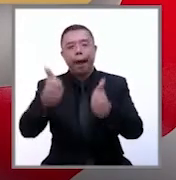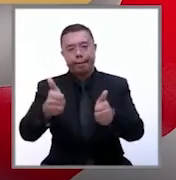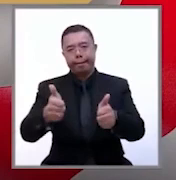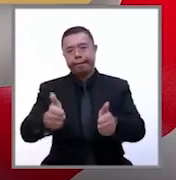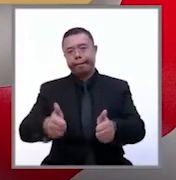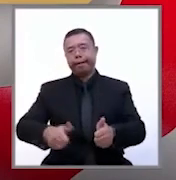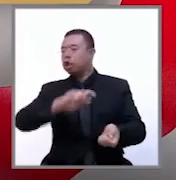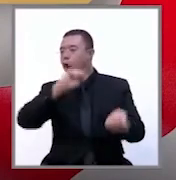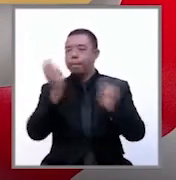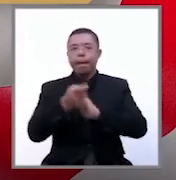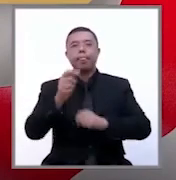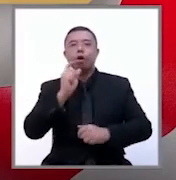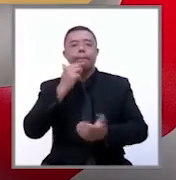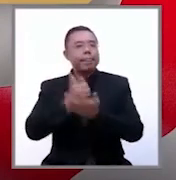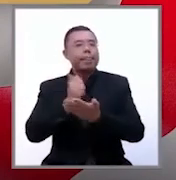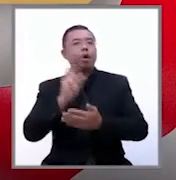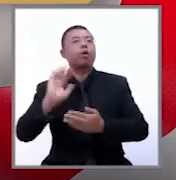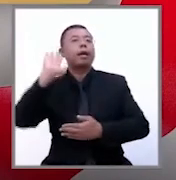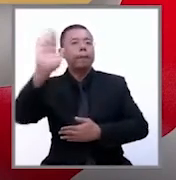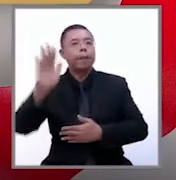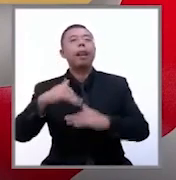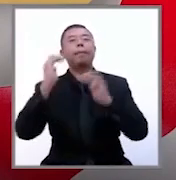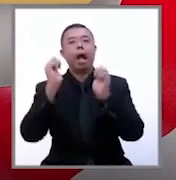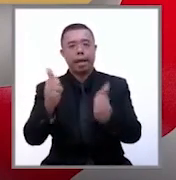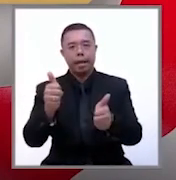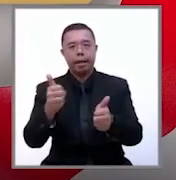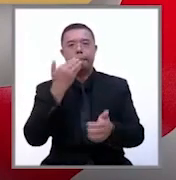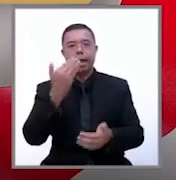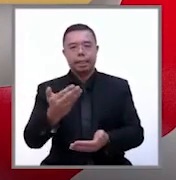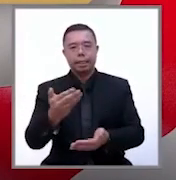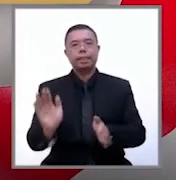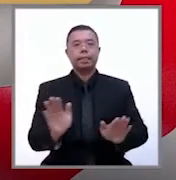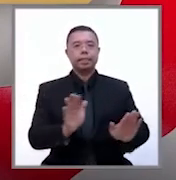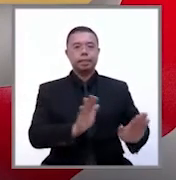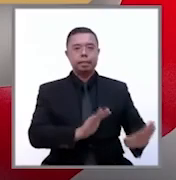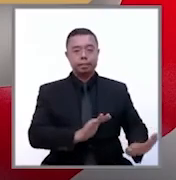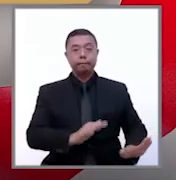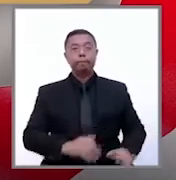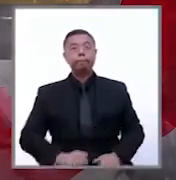lagi Tobat ekologis penting untuk masa depan kita baik pakimin Terima